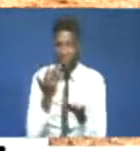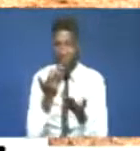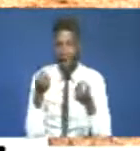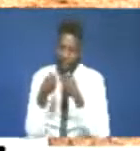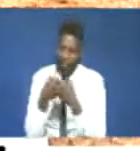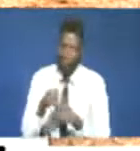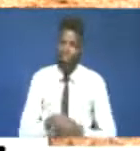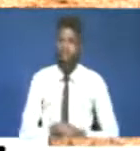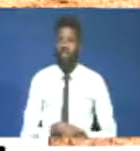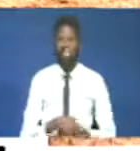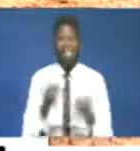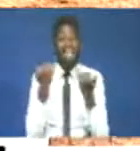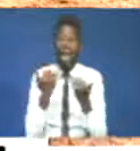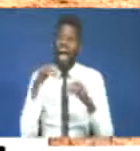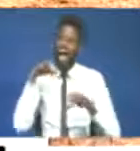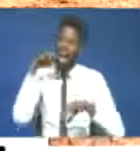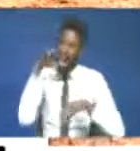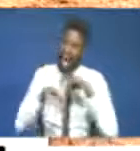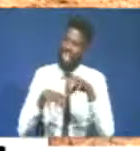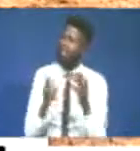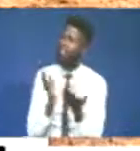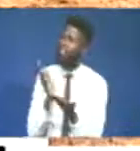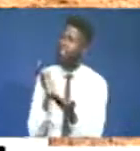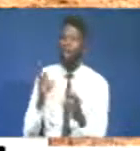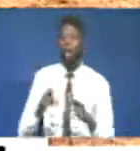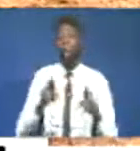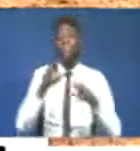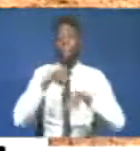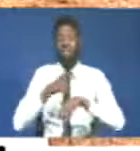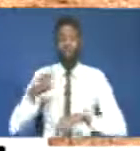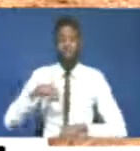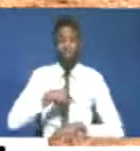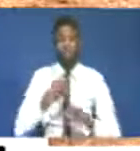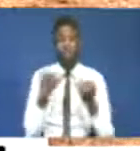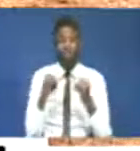yani hizi wanyama inawekwa kwa barabara. Sasa tukianza kuhepa,